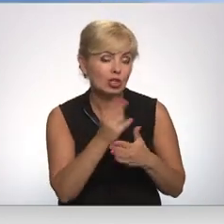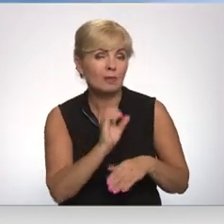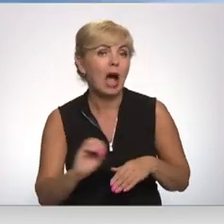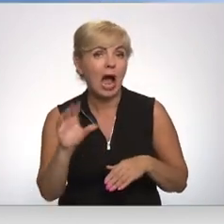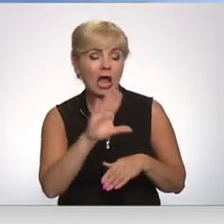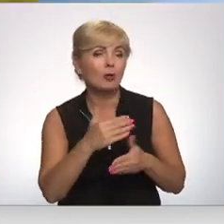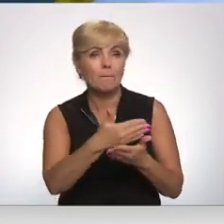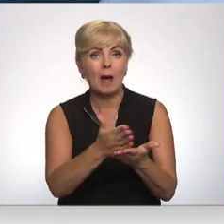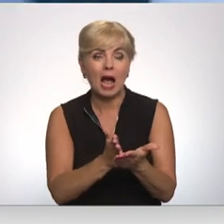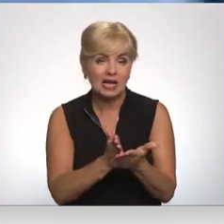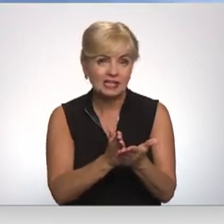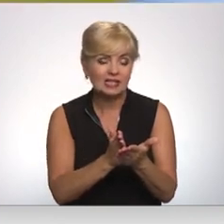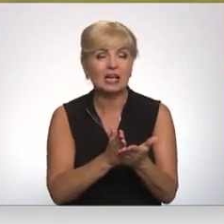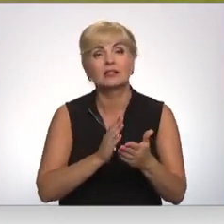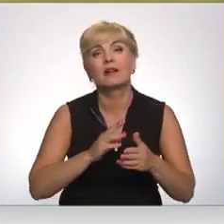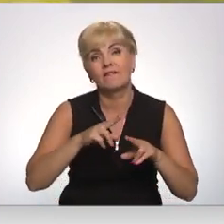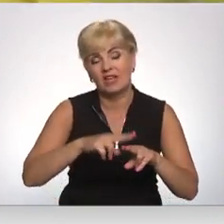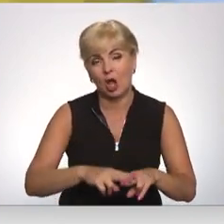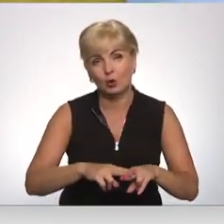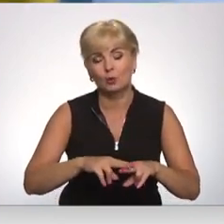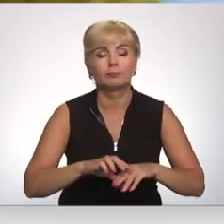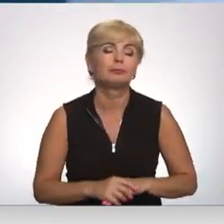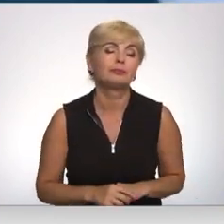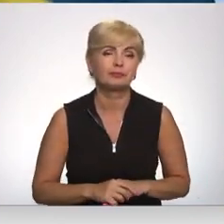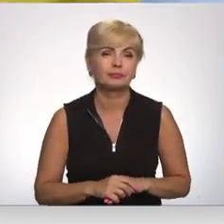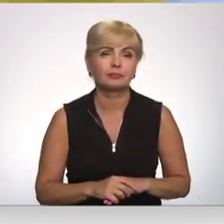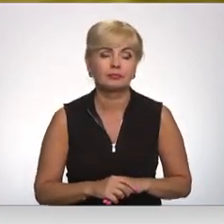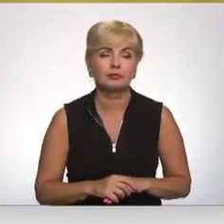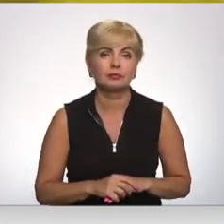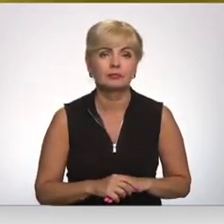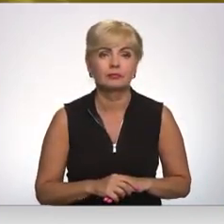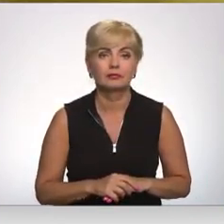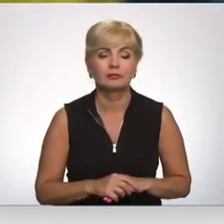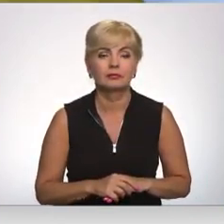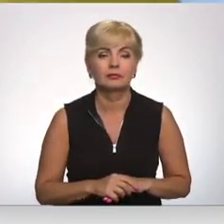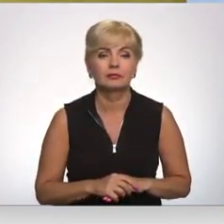Eiropas maizes klēti. Judīta Čunka, Ivans Milovs, Aigars Kavaļevskis, Latvijas televīzija.